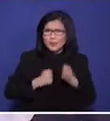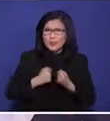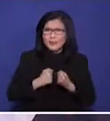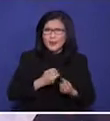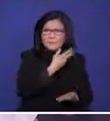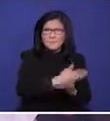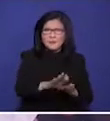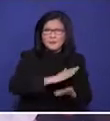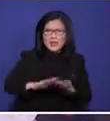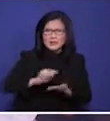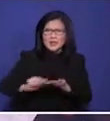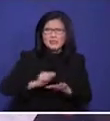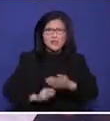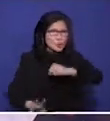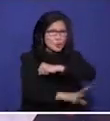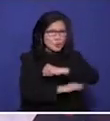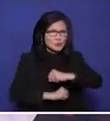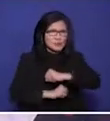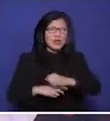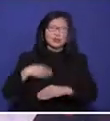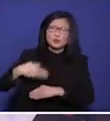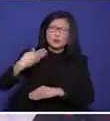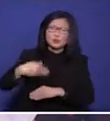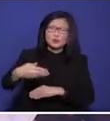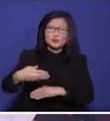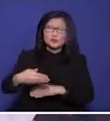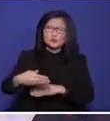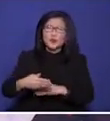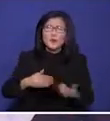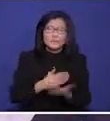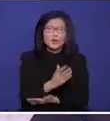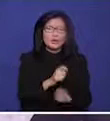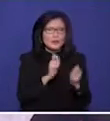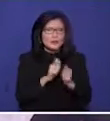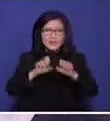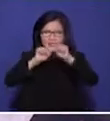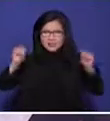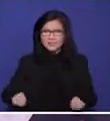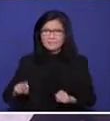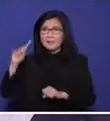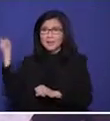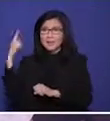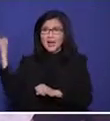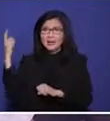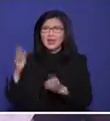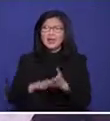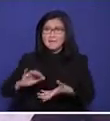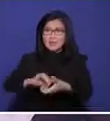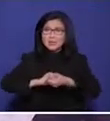pemberantasan korupsi yang terus kita lakukan melalui perbaikan sistem pemerintahan dan